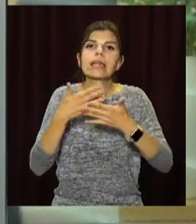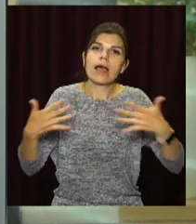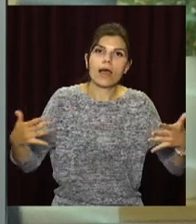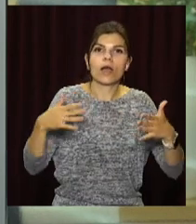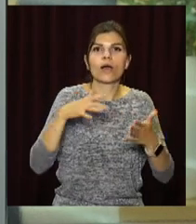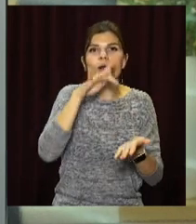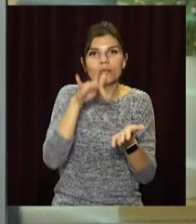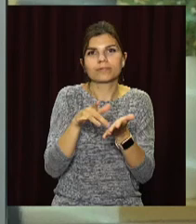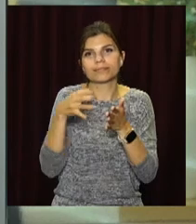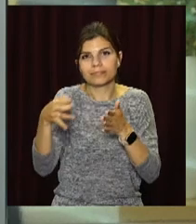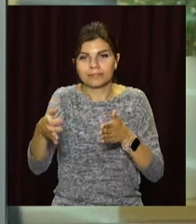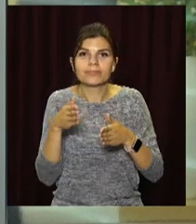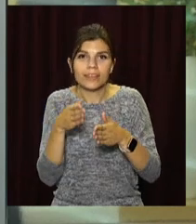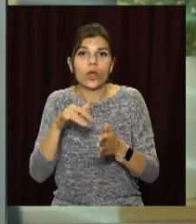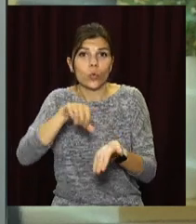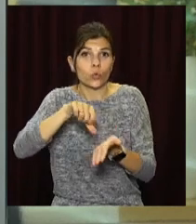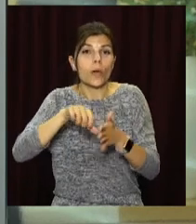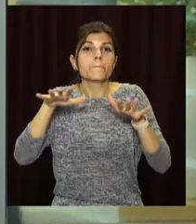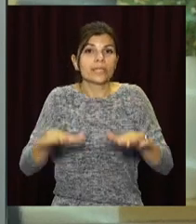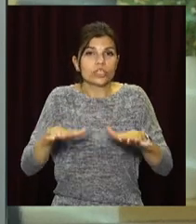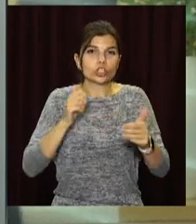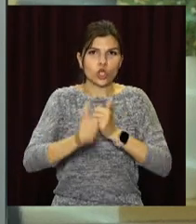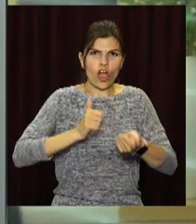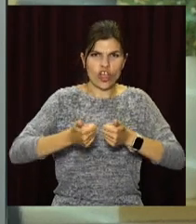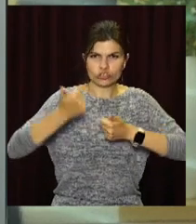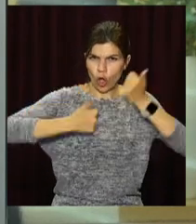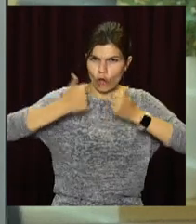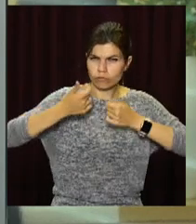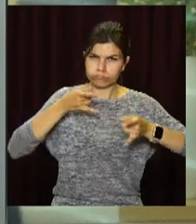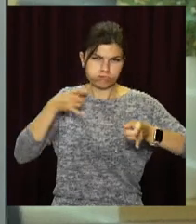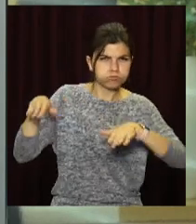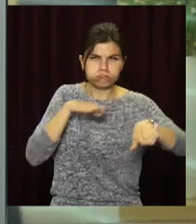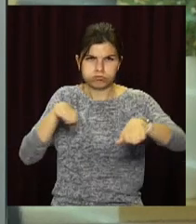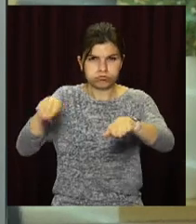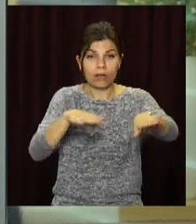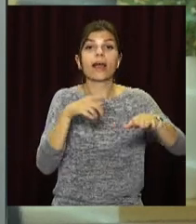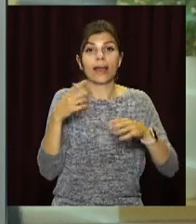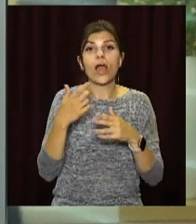різних населених пунктів та беруть участь у місцевих перегонах. Завітали до Кам'янського.